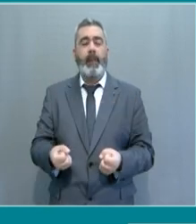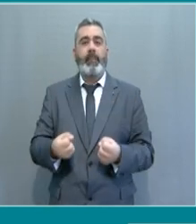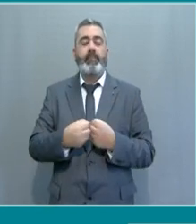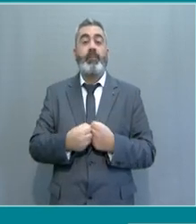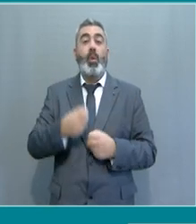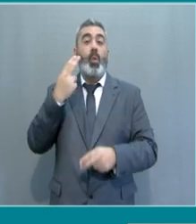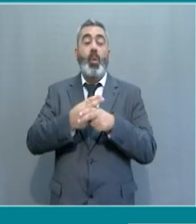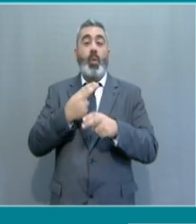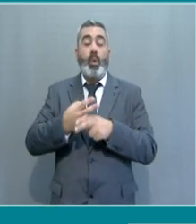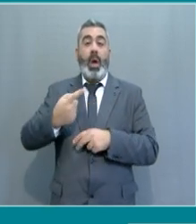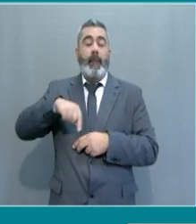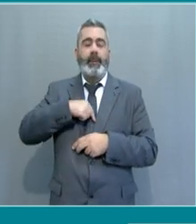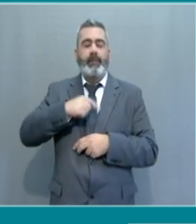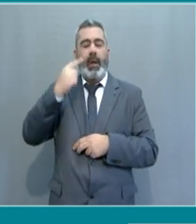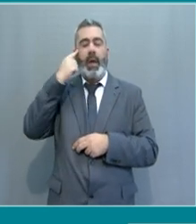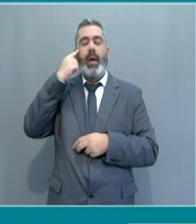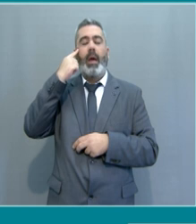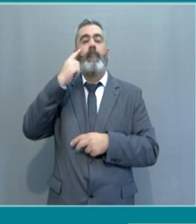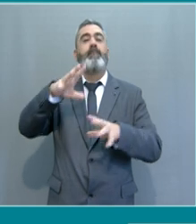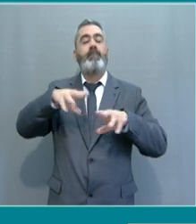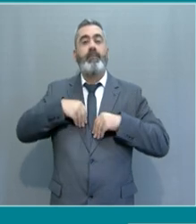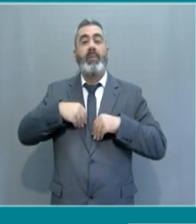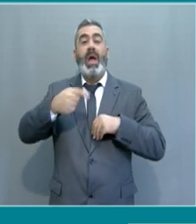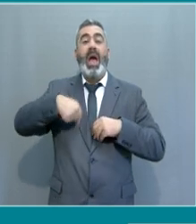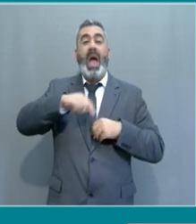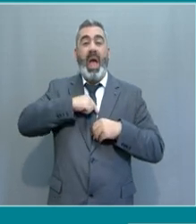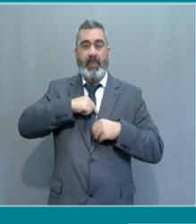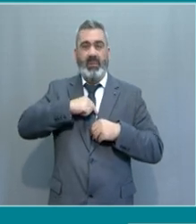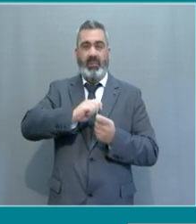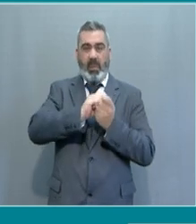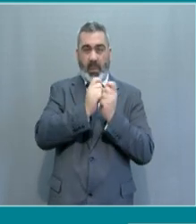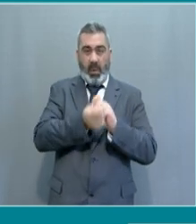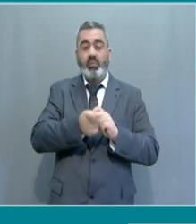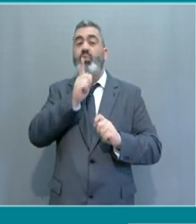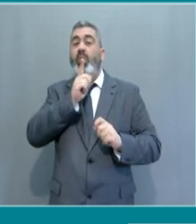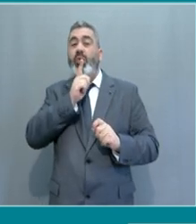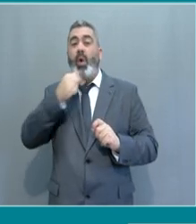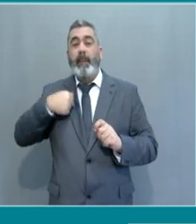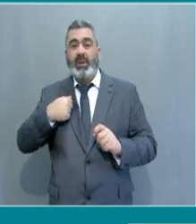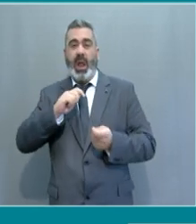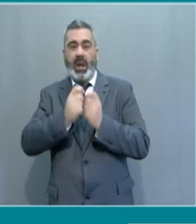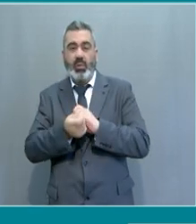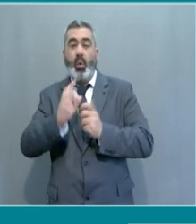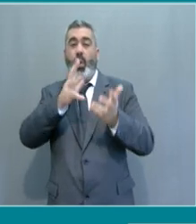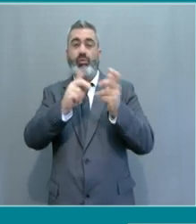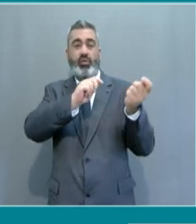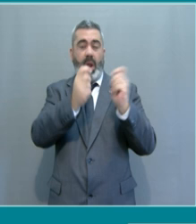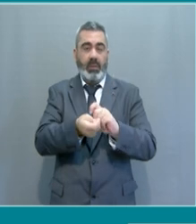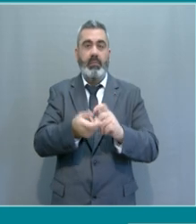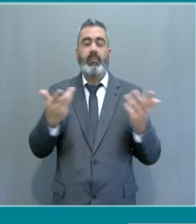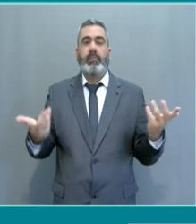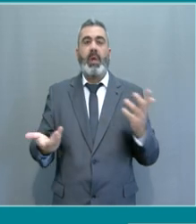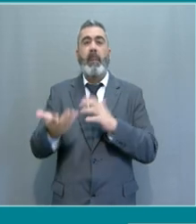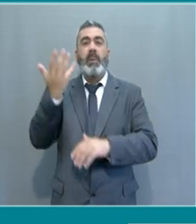σημαντικό να δεχθούμε ότι αλλάζοντας ο κόσμος πρέπει και εμείς να αλλάξουμε. Προφανώς, όταν έρθει μια περιοχή η οποία